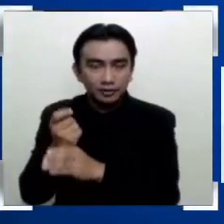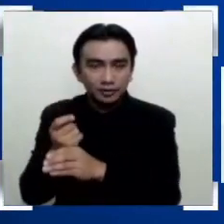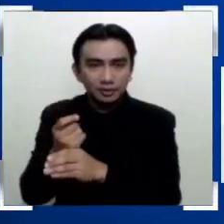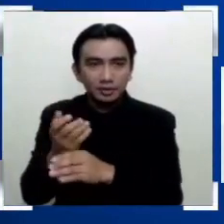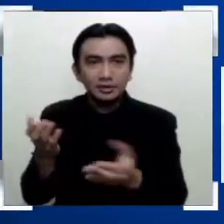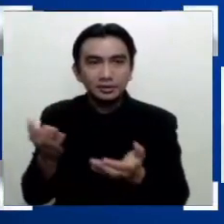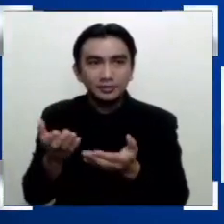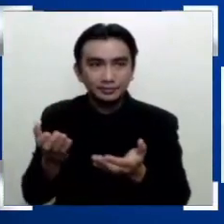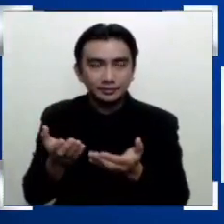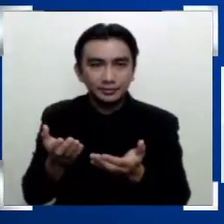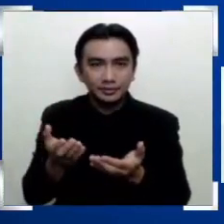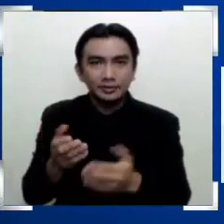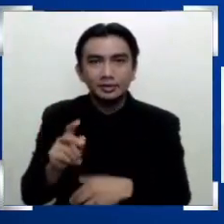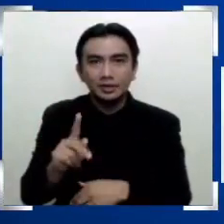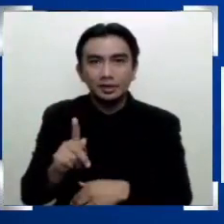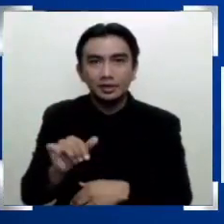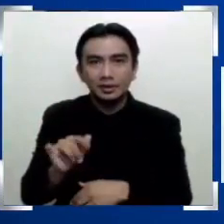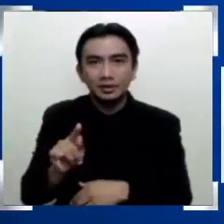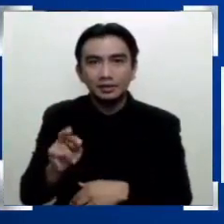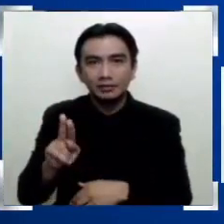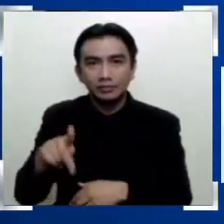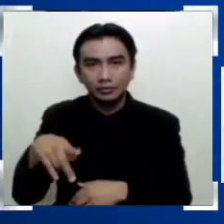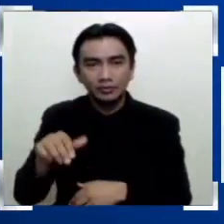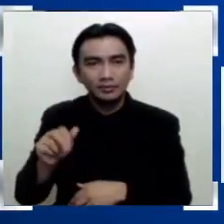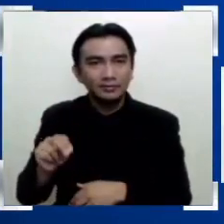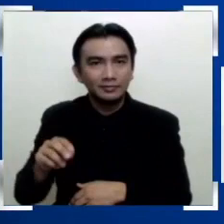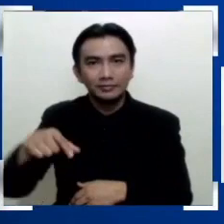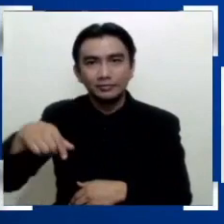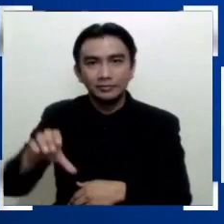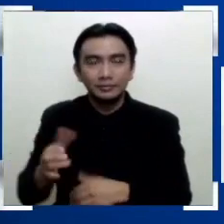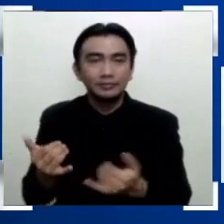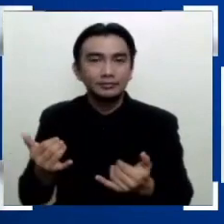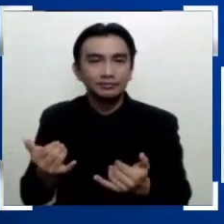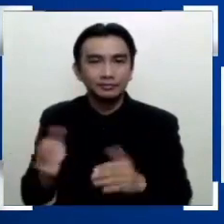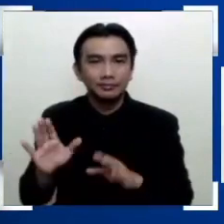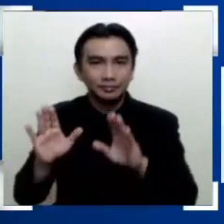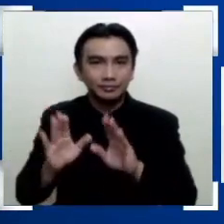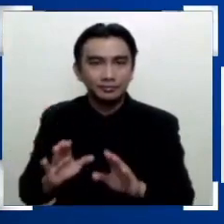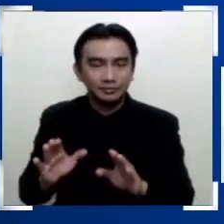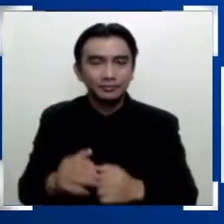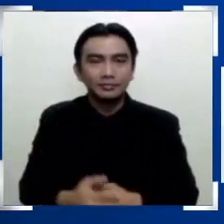Katipunan Avenue at CP Garcia sa Quezon City nitong linggo. Buti wala kasakay.